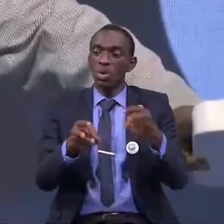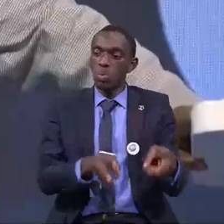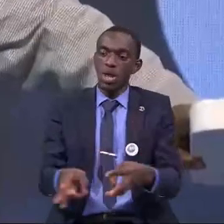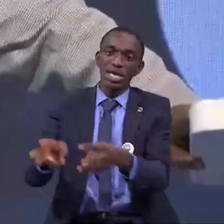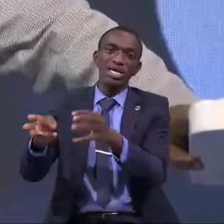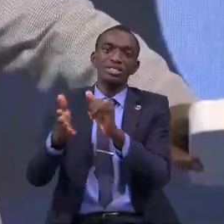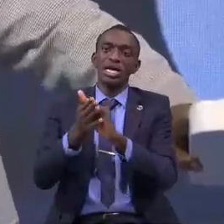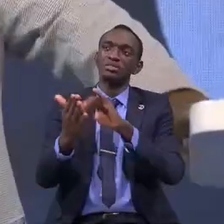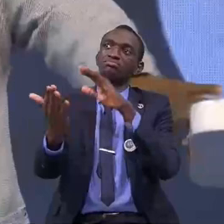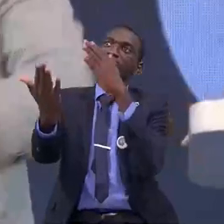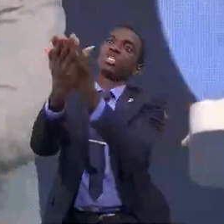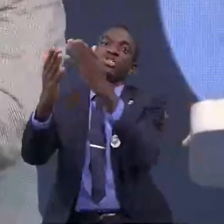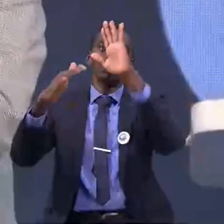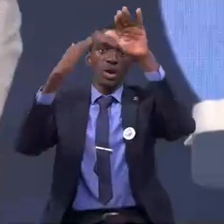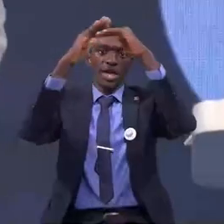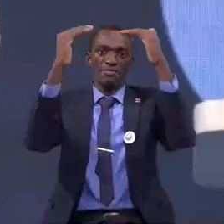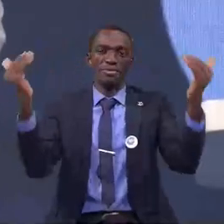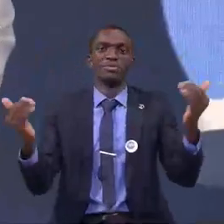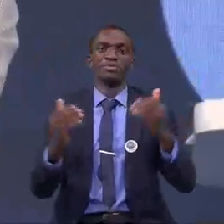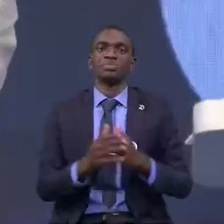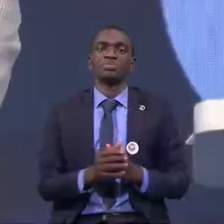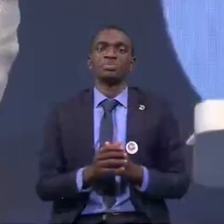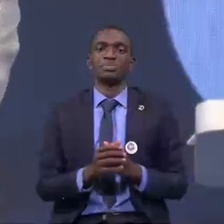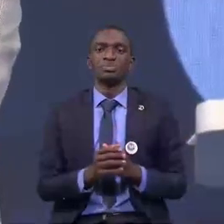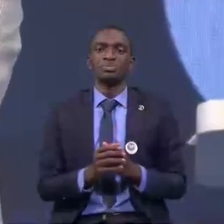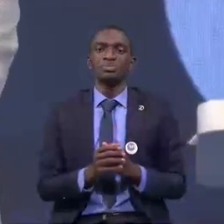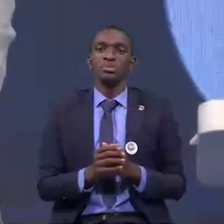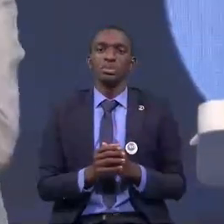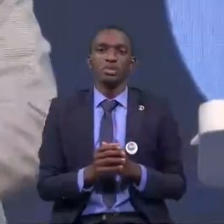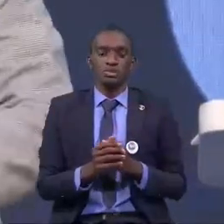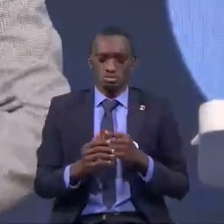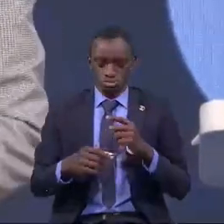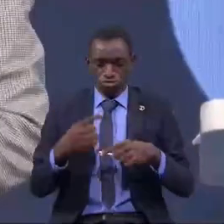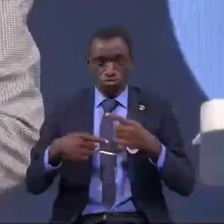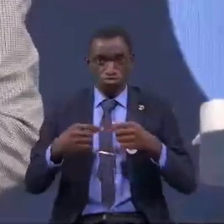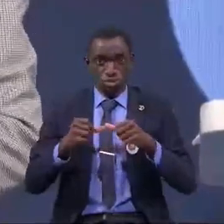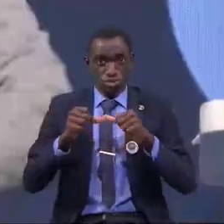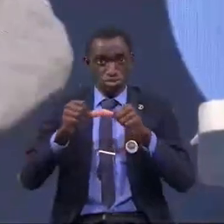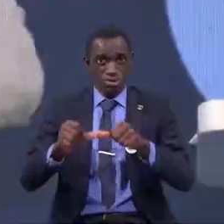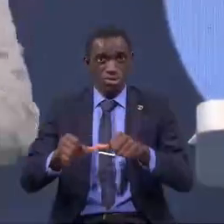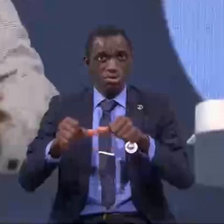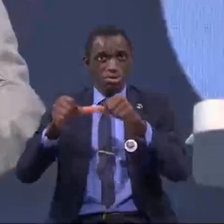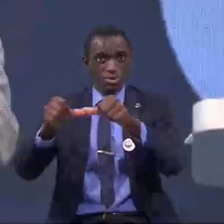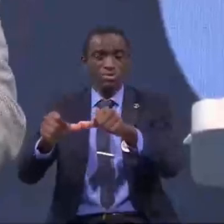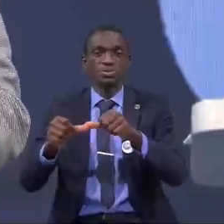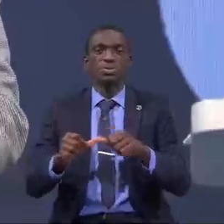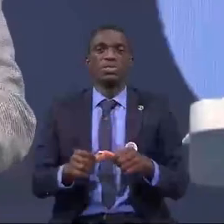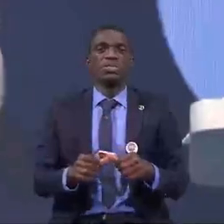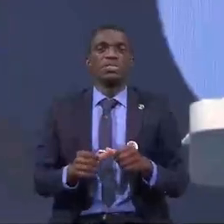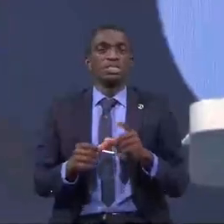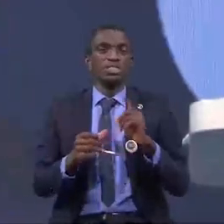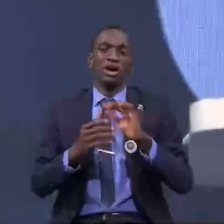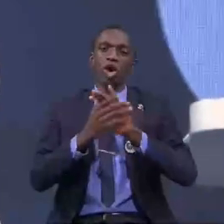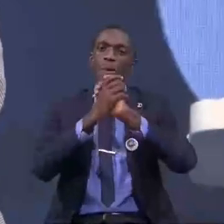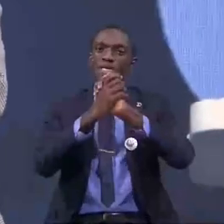Et la puissance pour marcher sur le chemin qui mène au ciel. La continuation, la continuation.